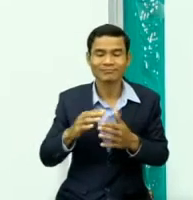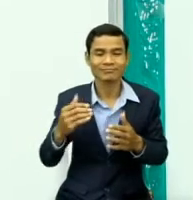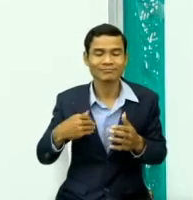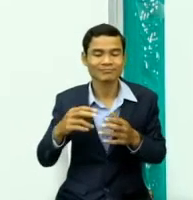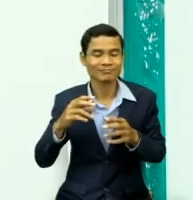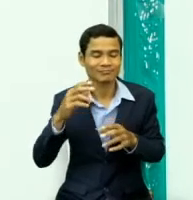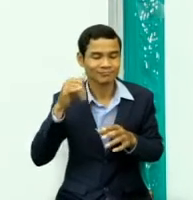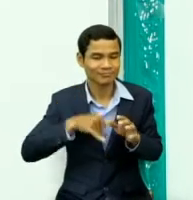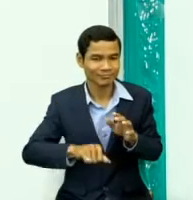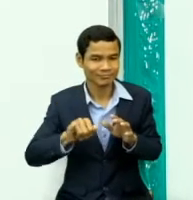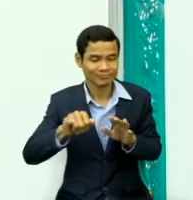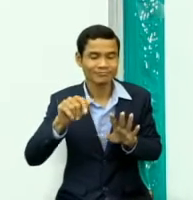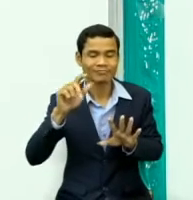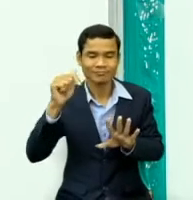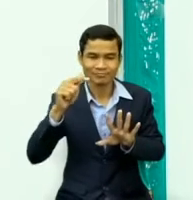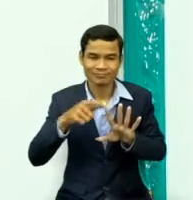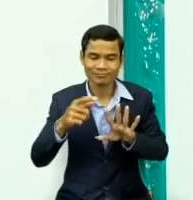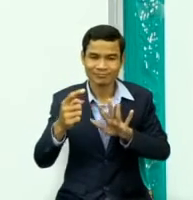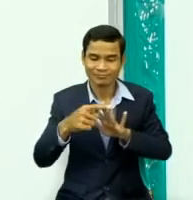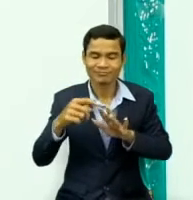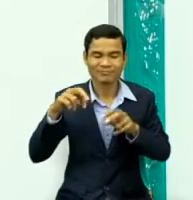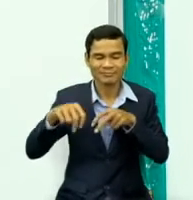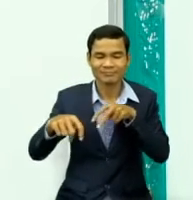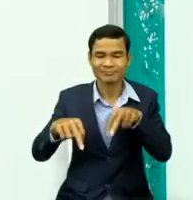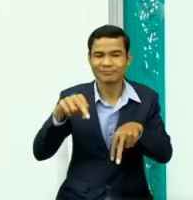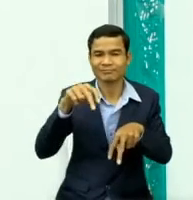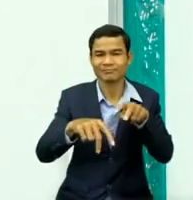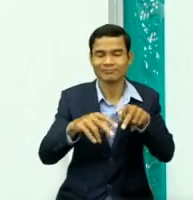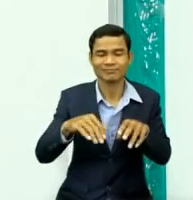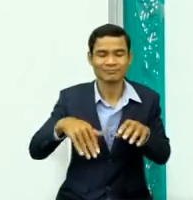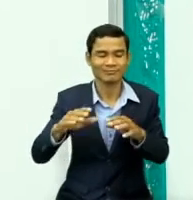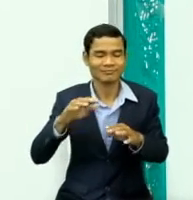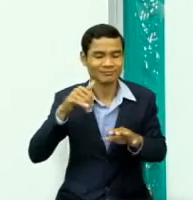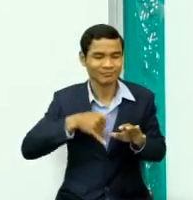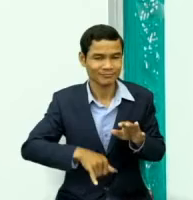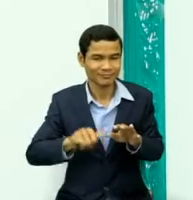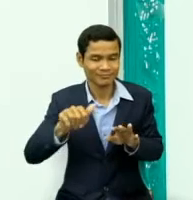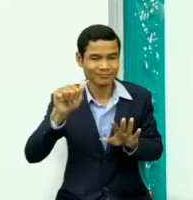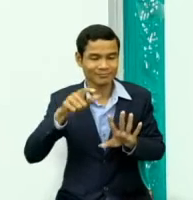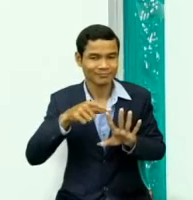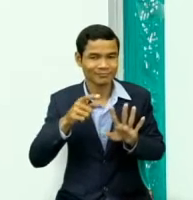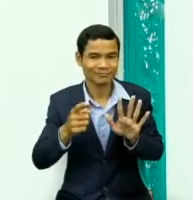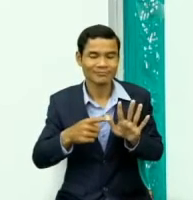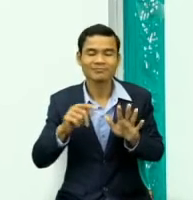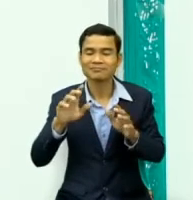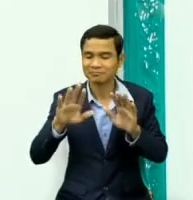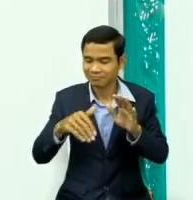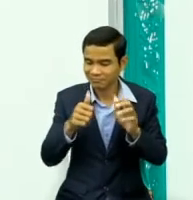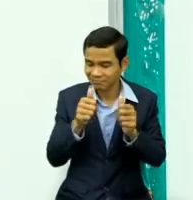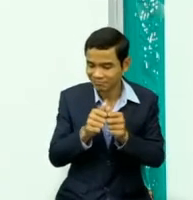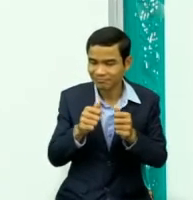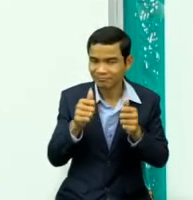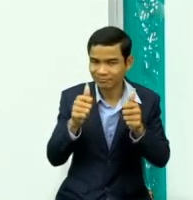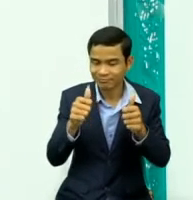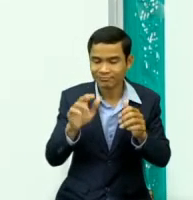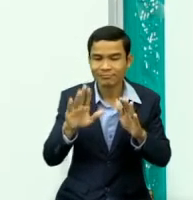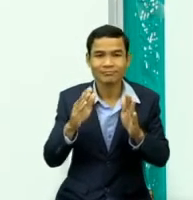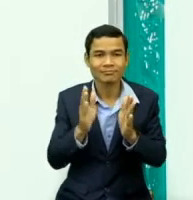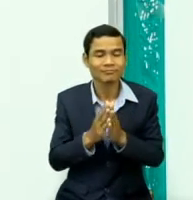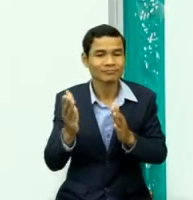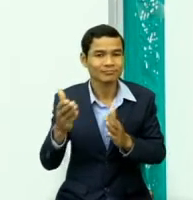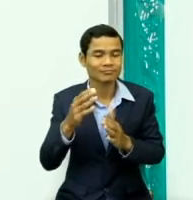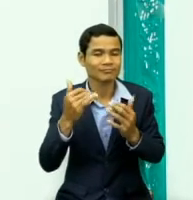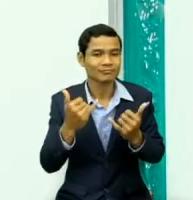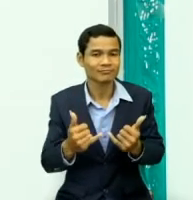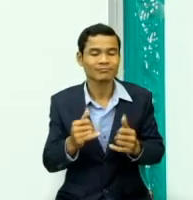đà nhằm nhà tư chào nhà chá lo nè con chừng ăn chừng mồi khi này hai lên ní con ăn được